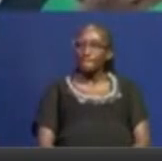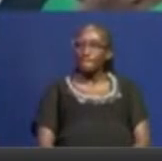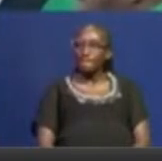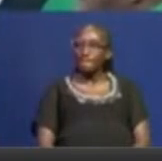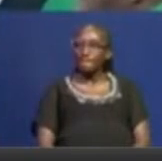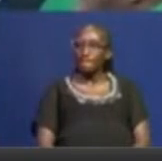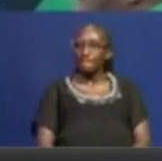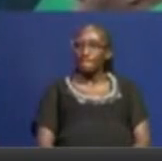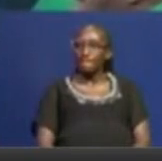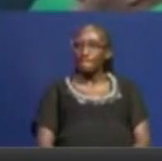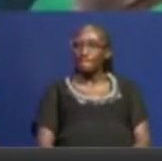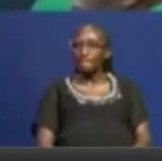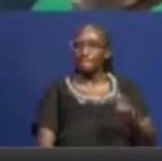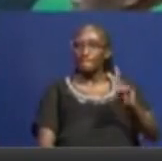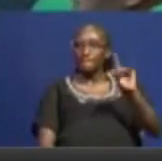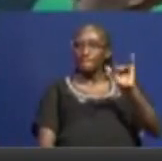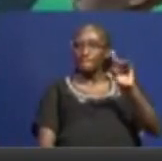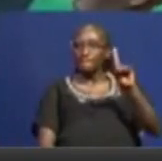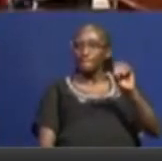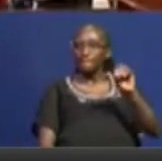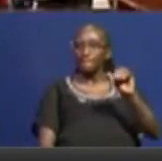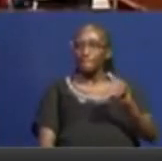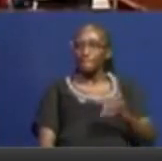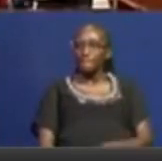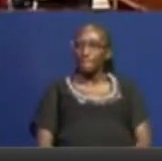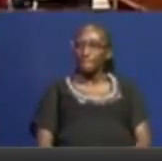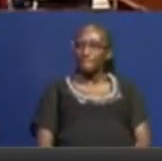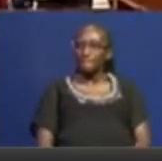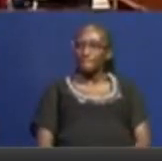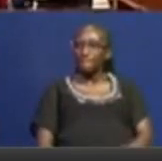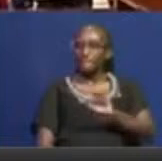Saku, Dido Ali Raso.